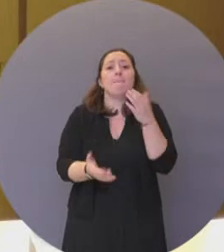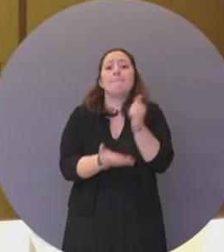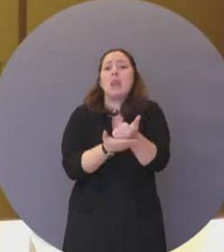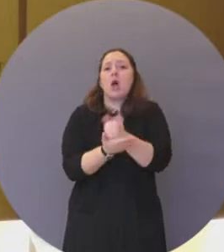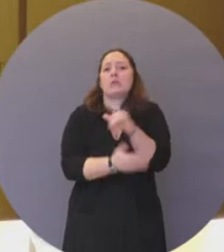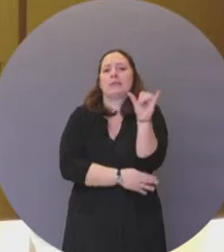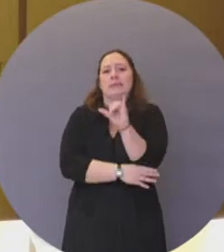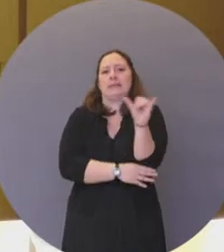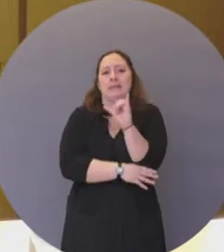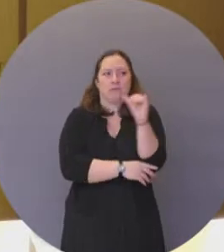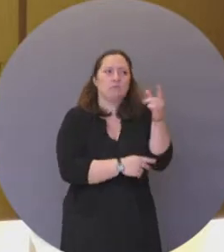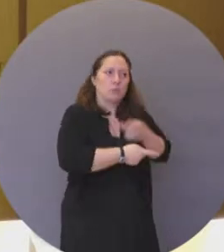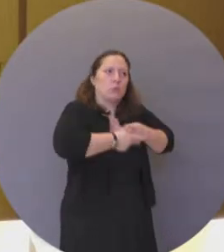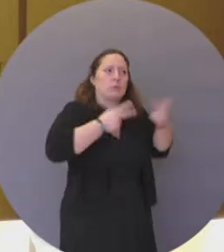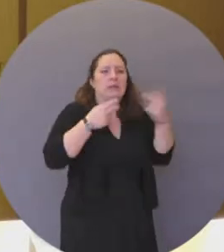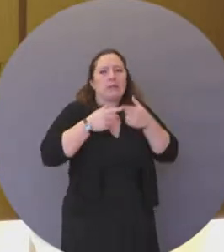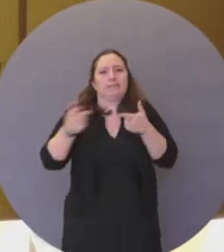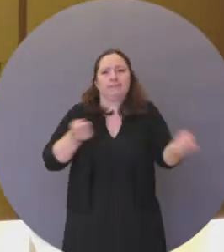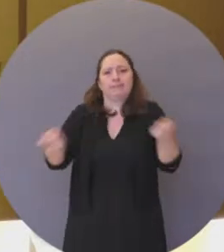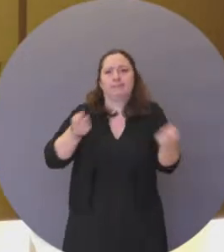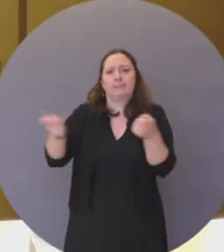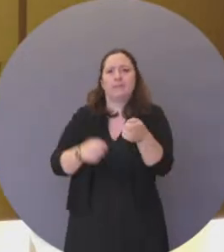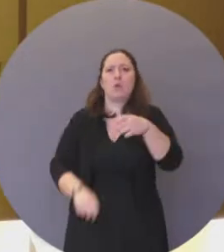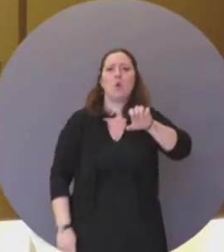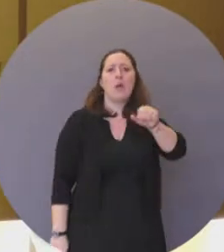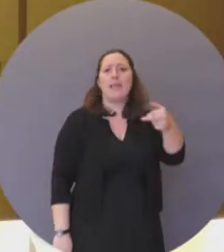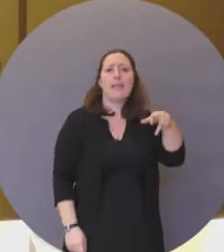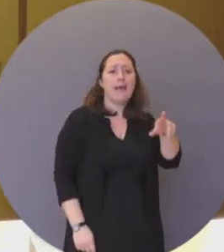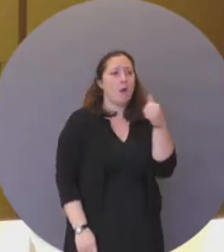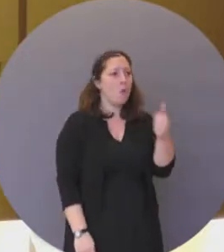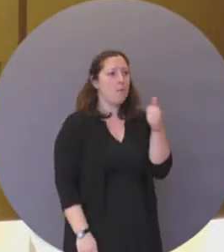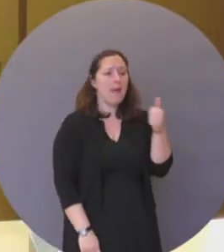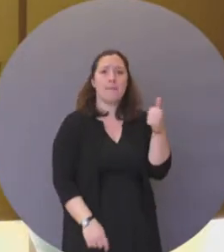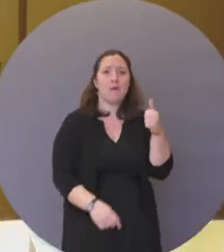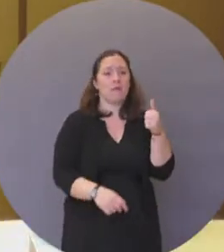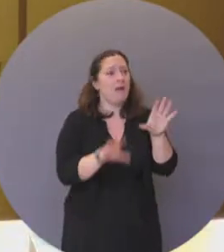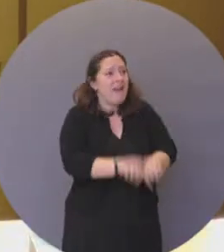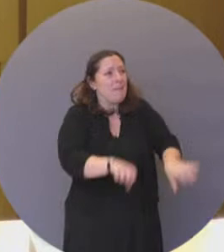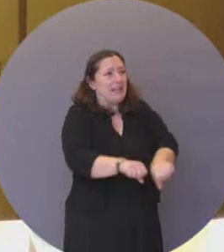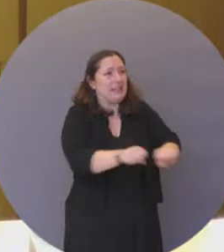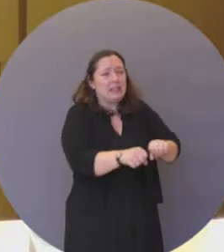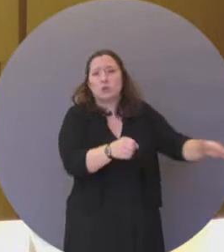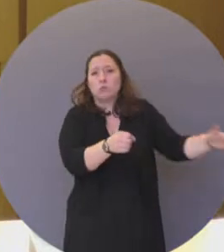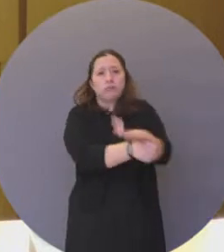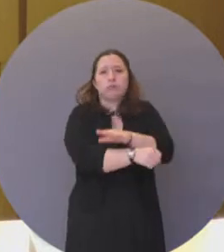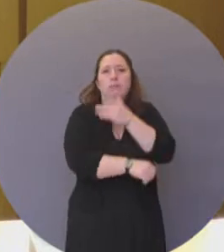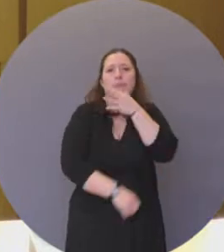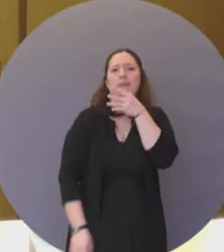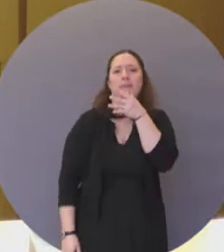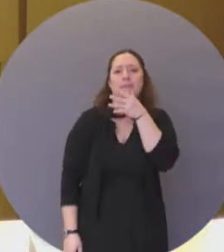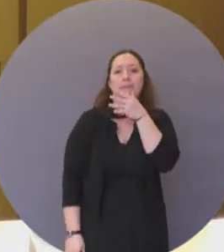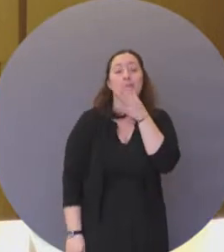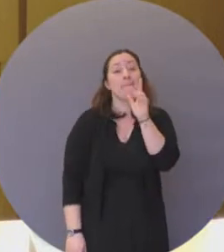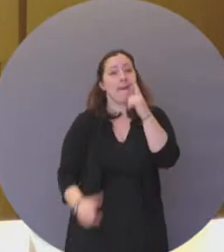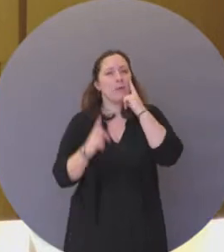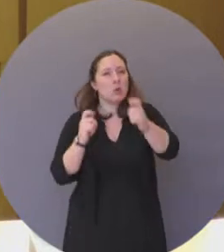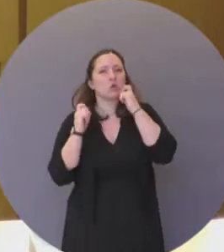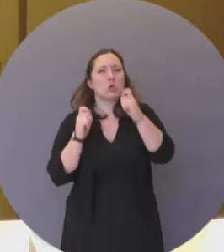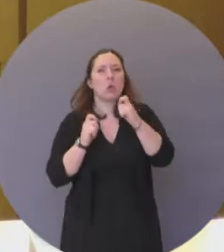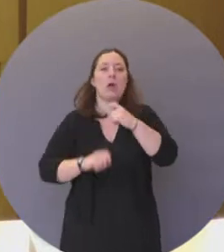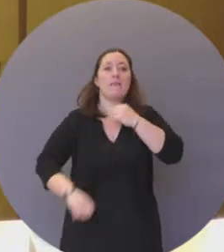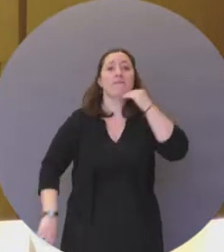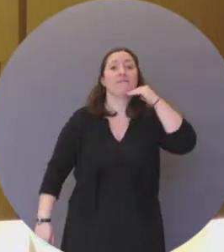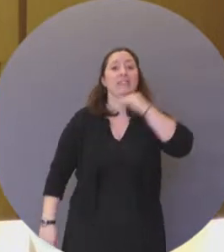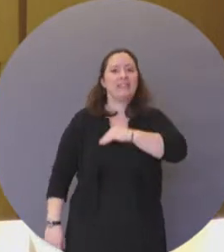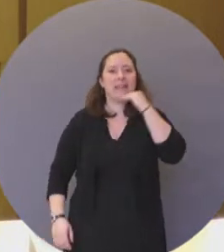pas répondre à tous les besoins dans l'immédiat et donc il ne faut pas confondre une vitesse et précipitations si